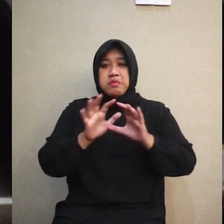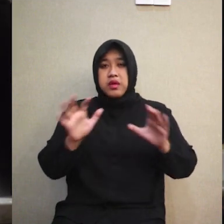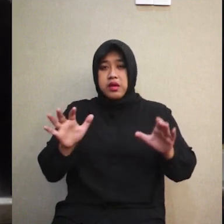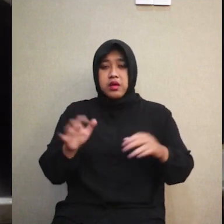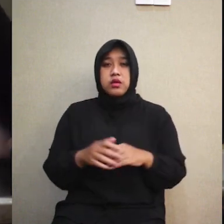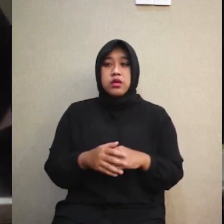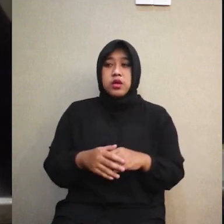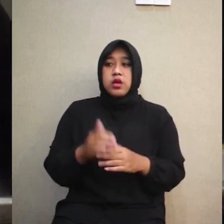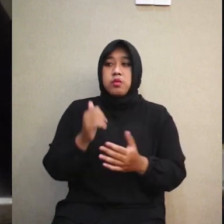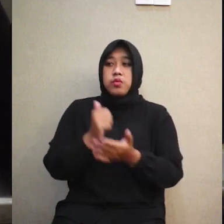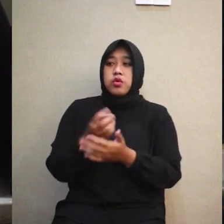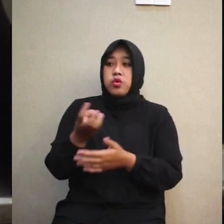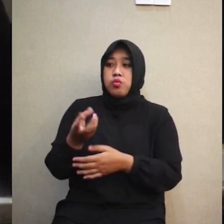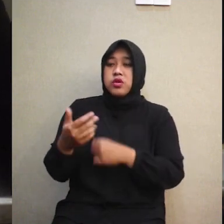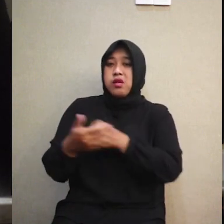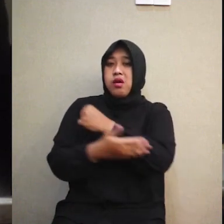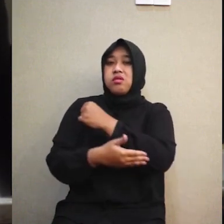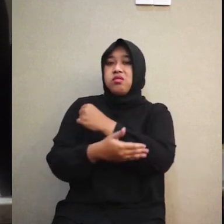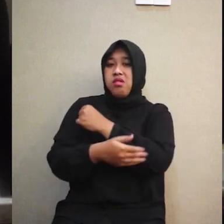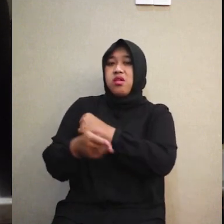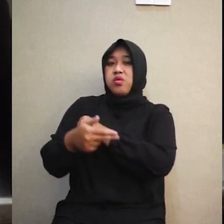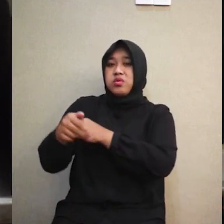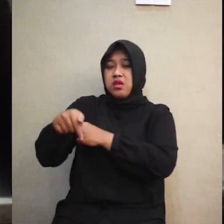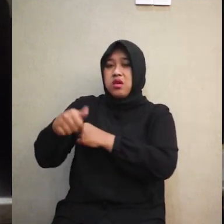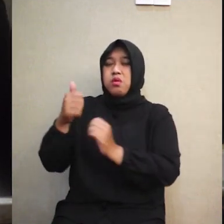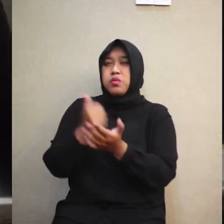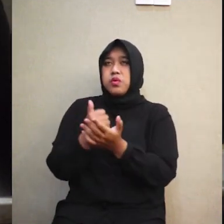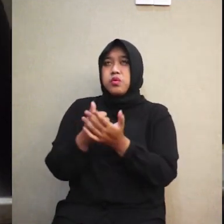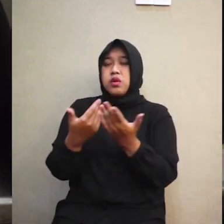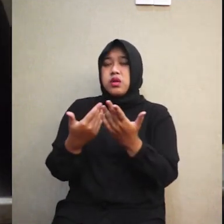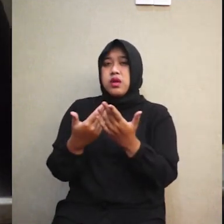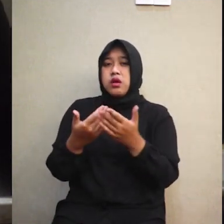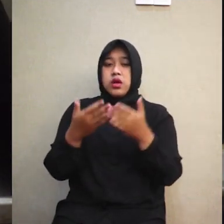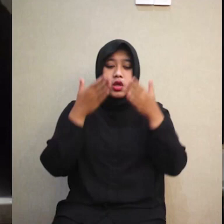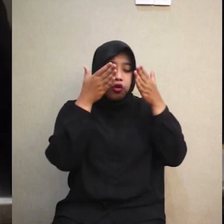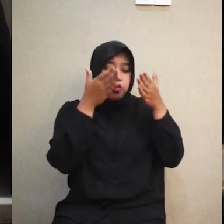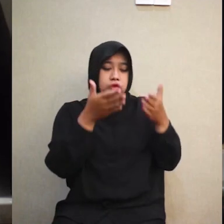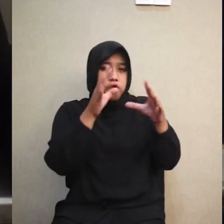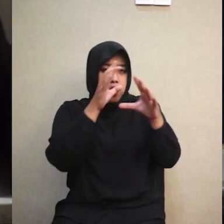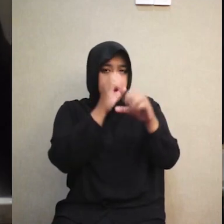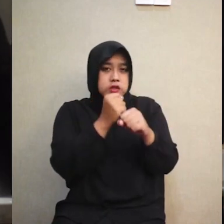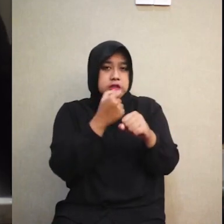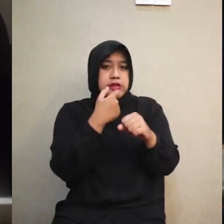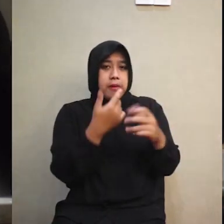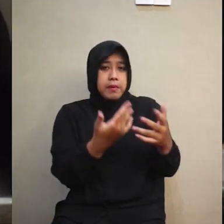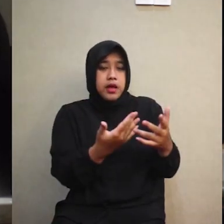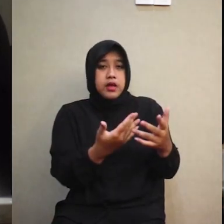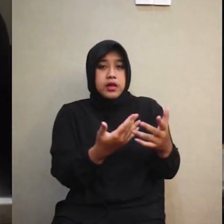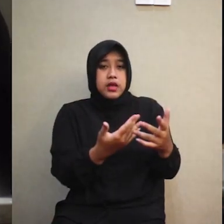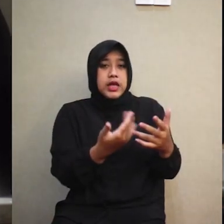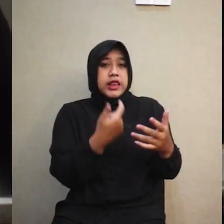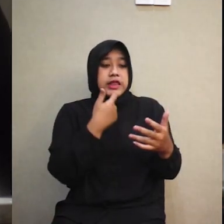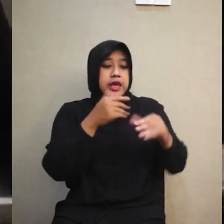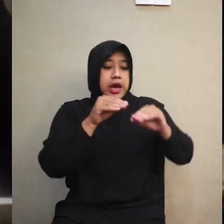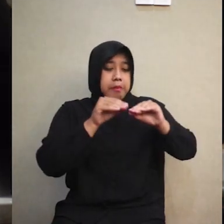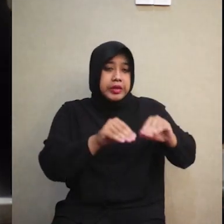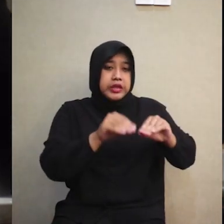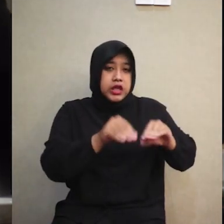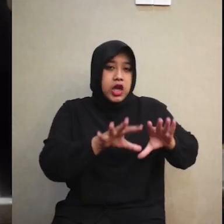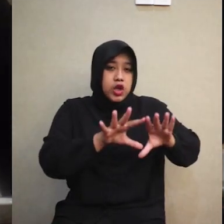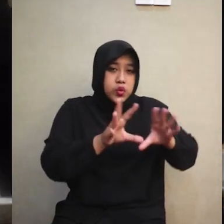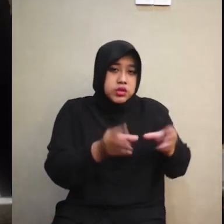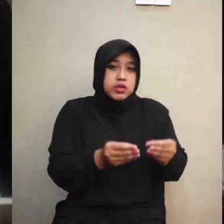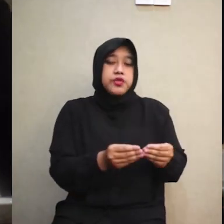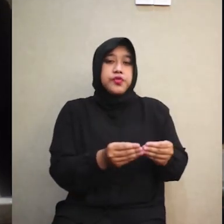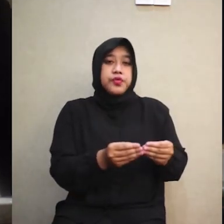dan mudah di negara kita gitu ya hal-hal lain yang disoroti juga terkait dengan pendidikan inklusif